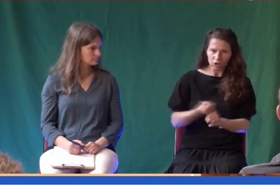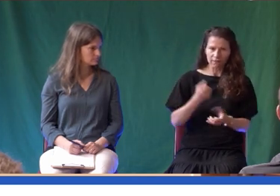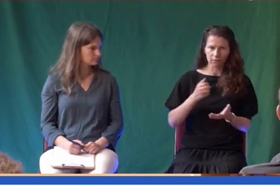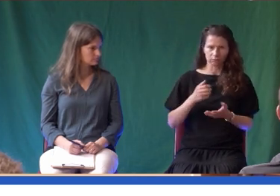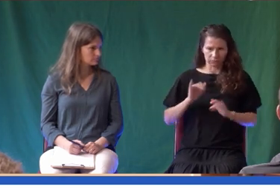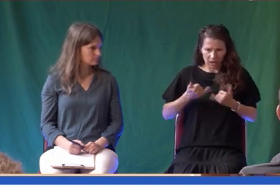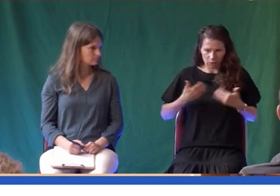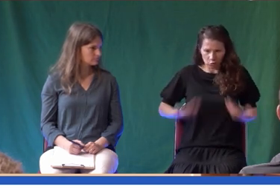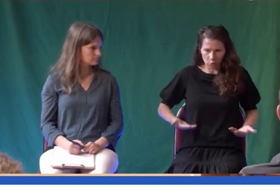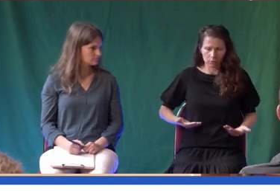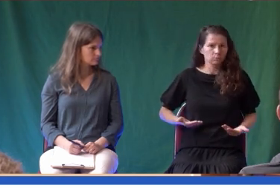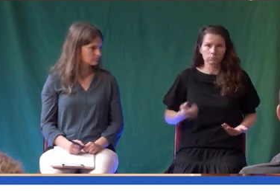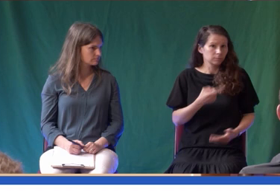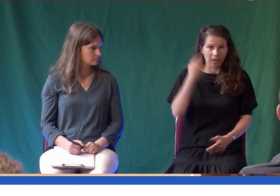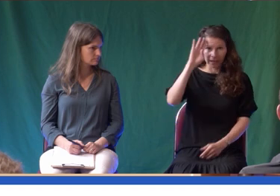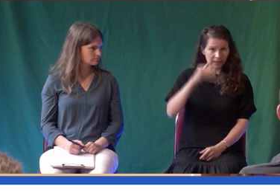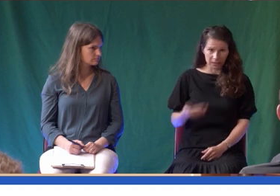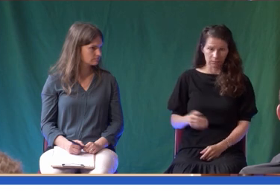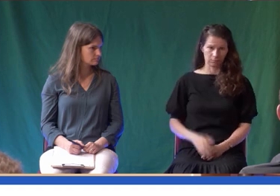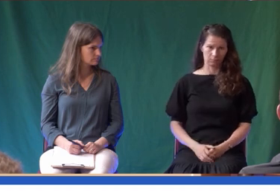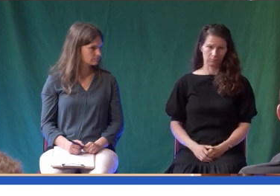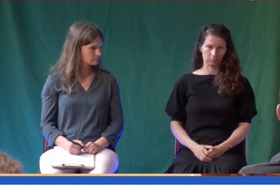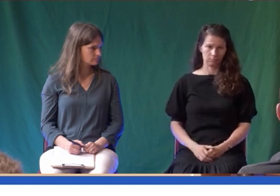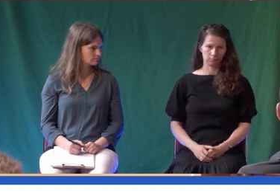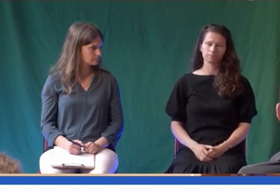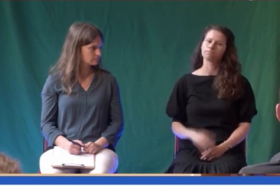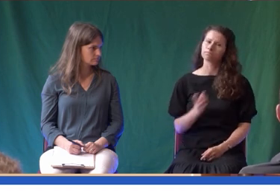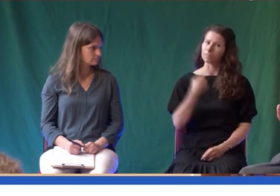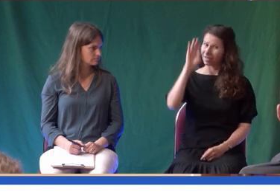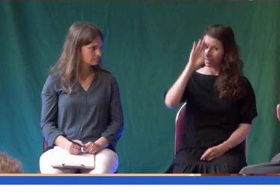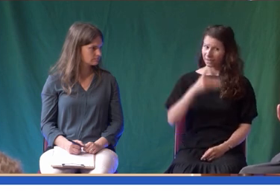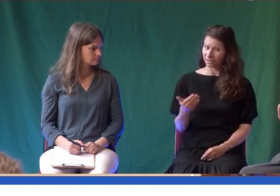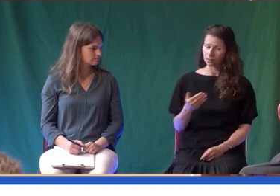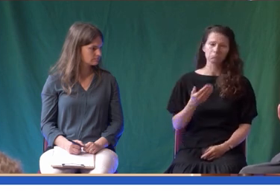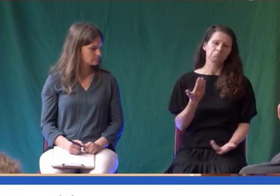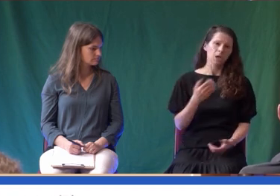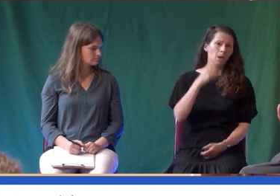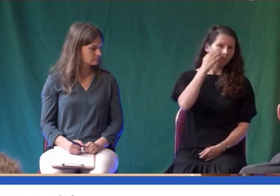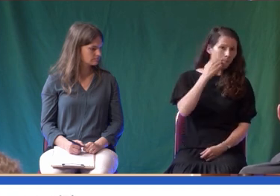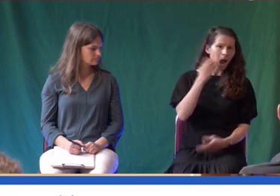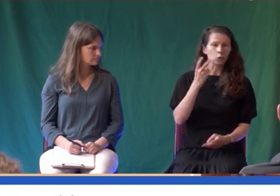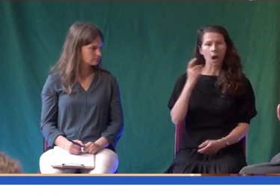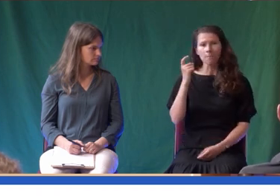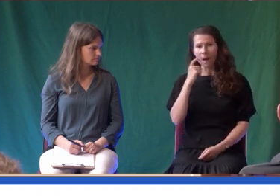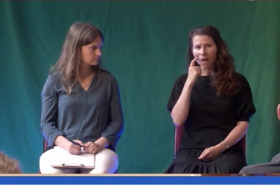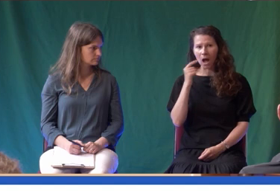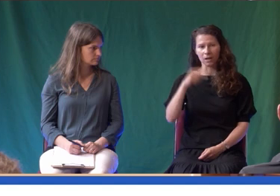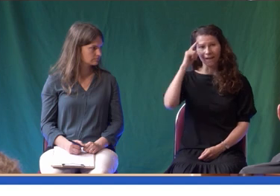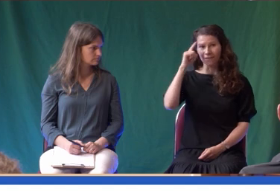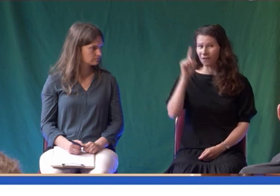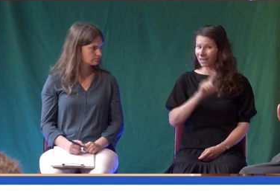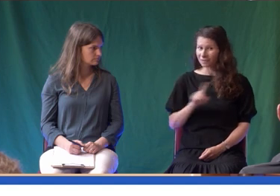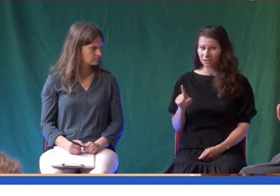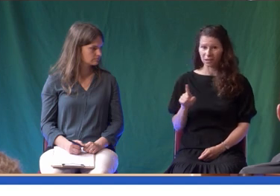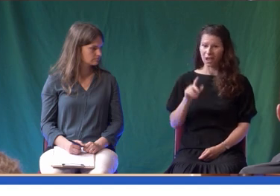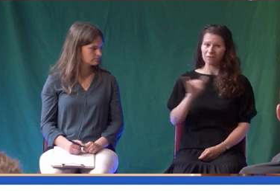und was Eltern ohne Behinderung auch nicht kennen ist die Situation dass man als Mama oder Papa eigentlich weiß welche Unterstützung